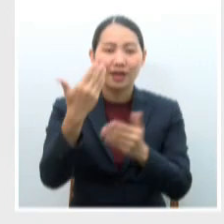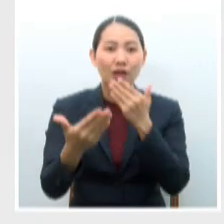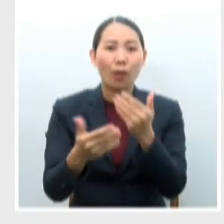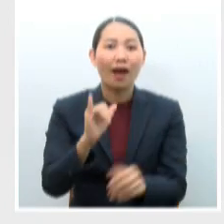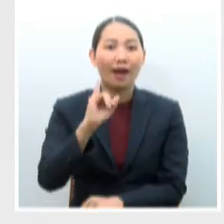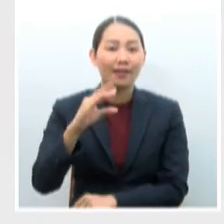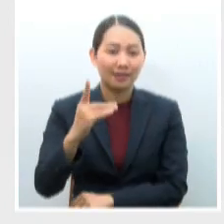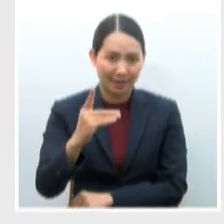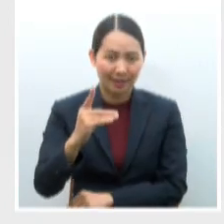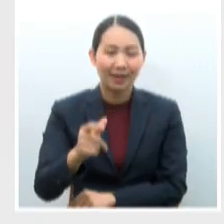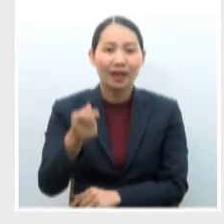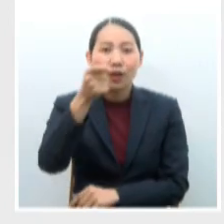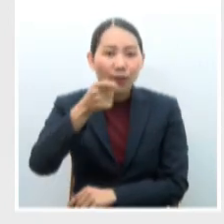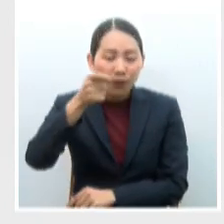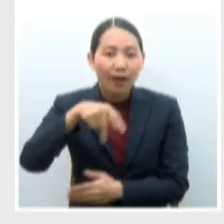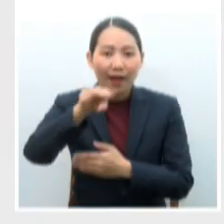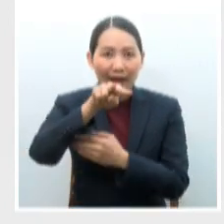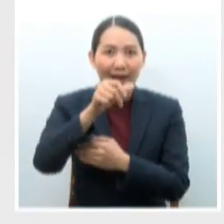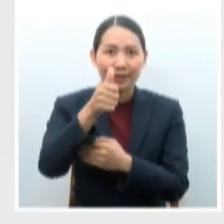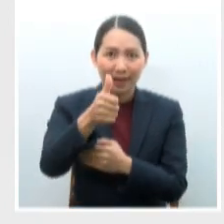แล้วก็